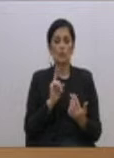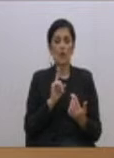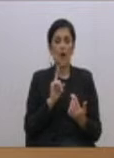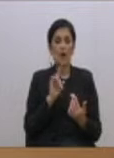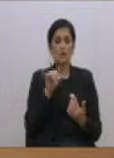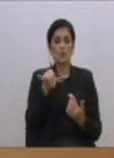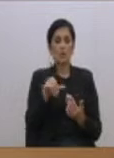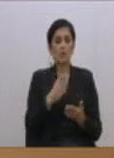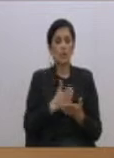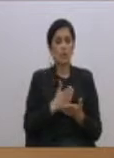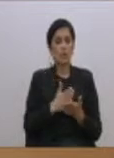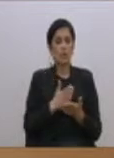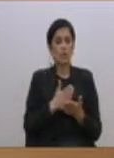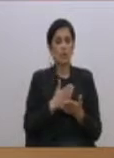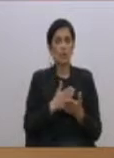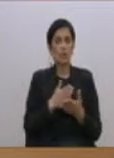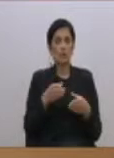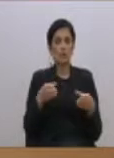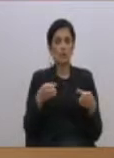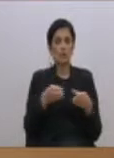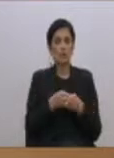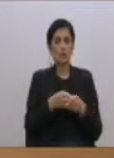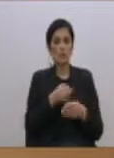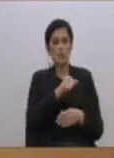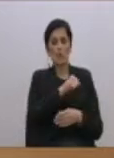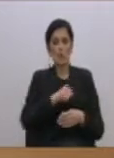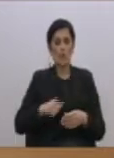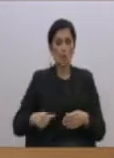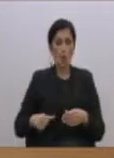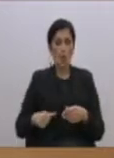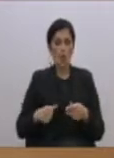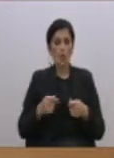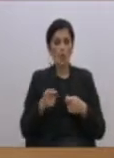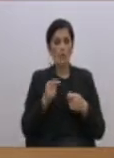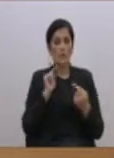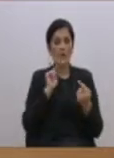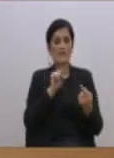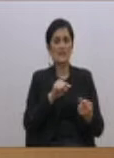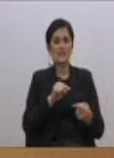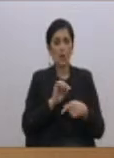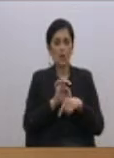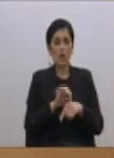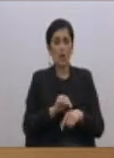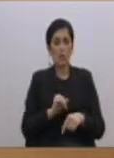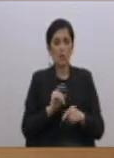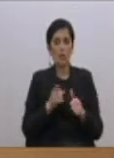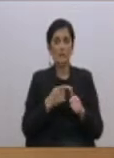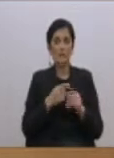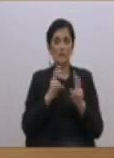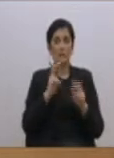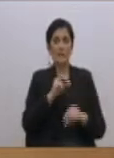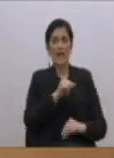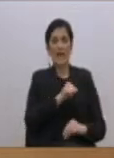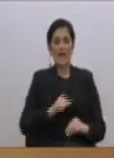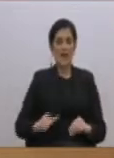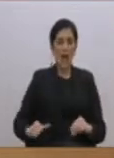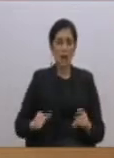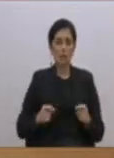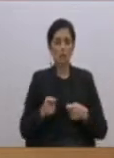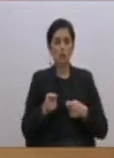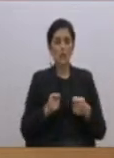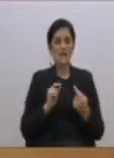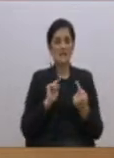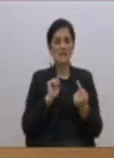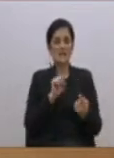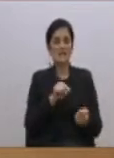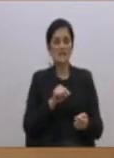აქვს კორპორატივიზმის თვის წინააღმდეგობის გაწევა, ეგრეთ წოდებული კლანური მართლობისთვის